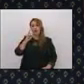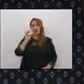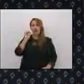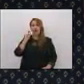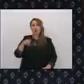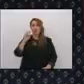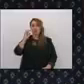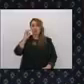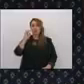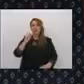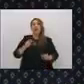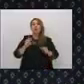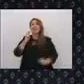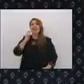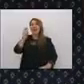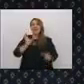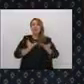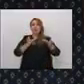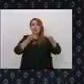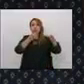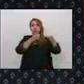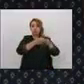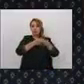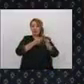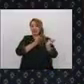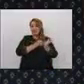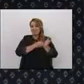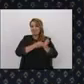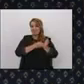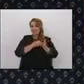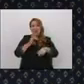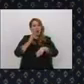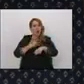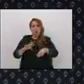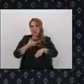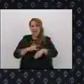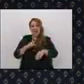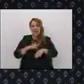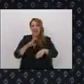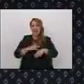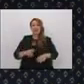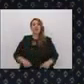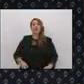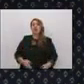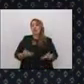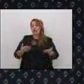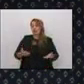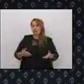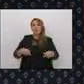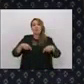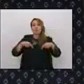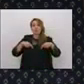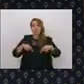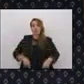الملكية الجماعية وتحويل الوعاء العقاري تعرف تماطلا كبيرا. وعليه معالي